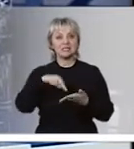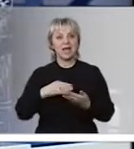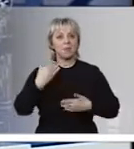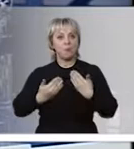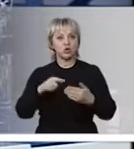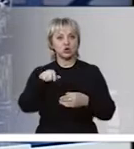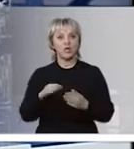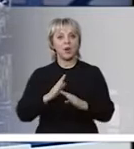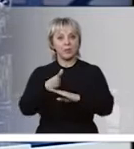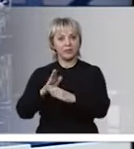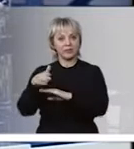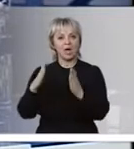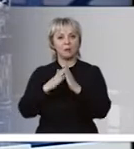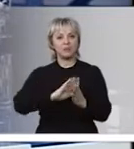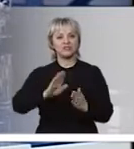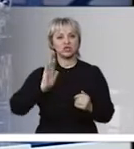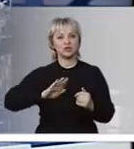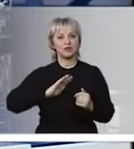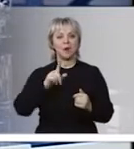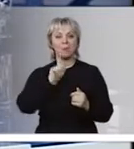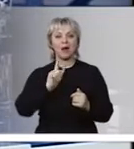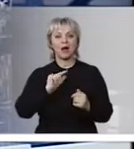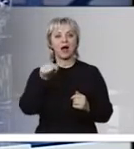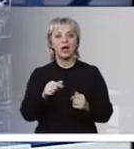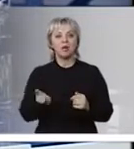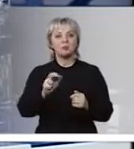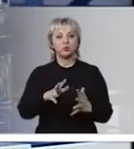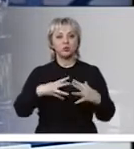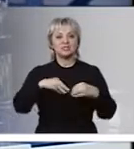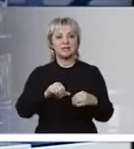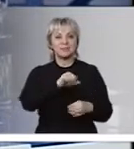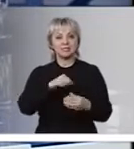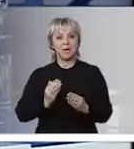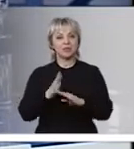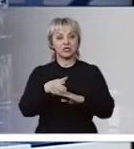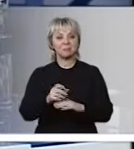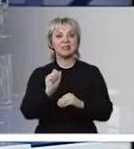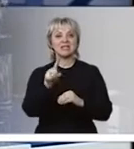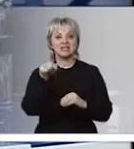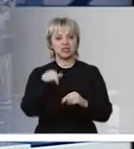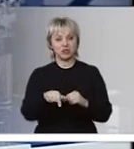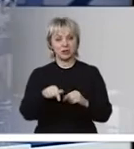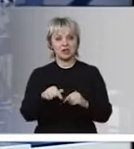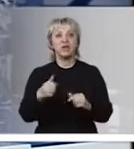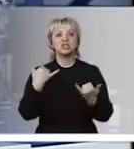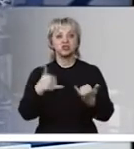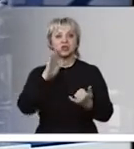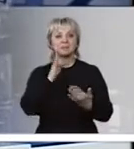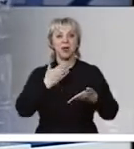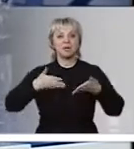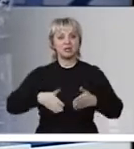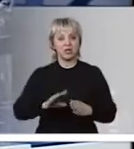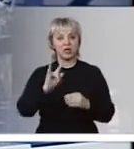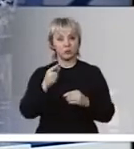и пошли по домам, не дожидаясь, пока придут семьи к ним для назначения, потому что сейчас мама